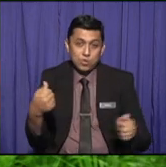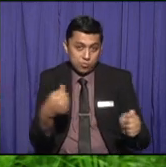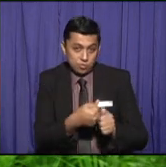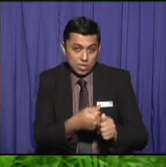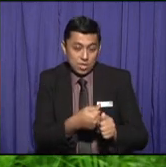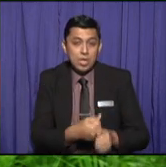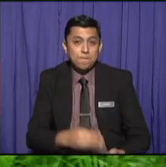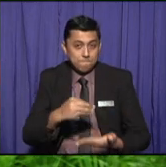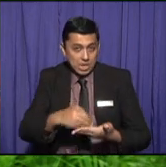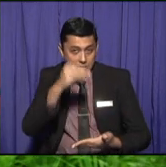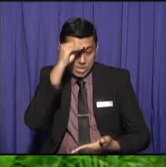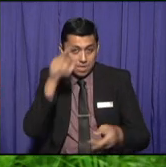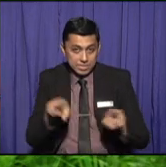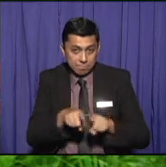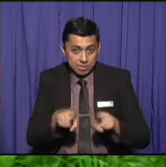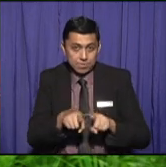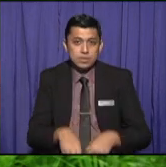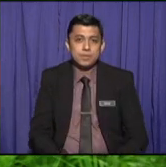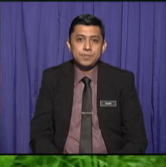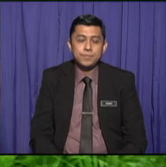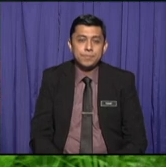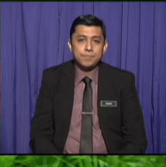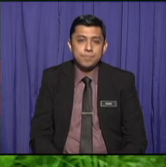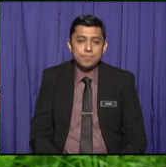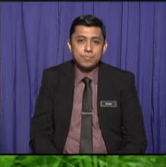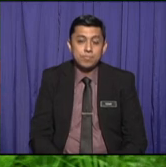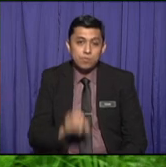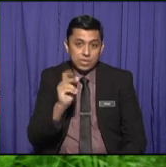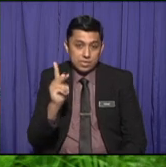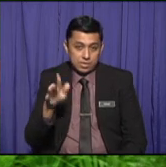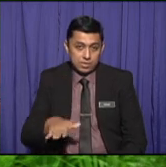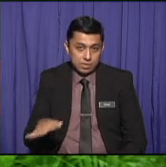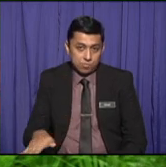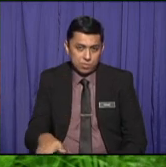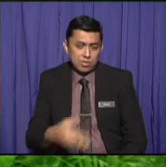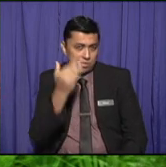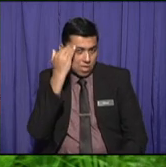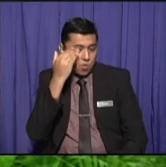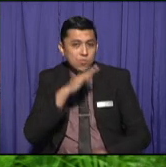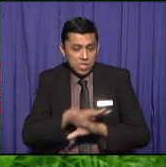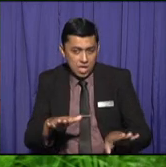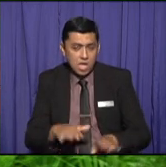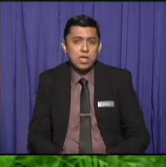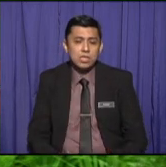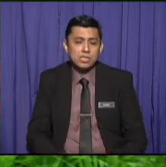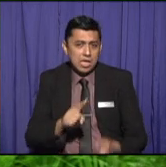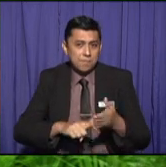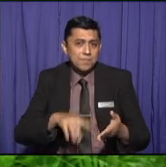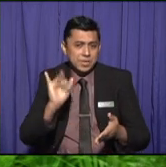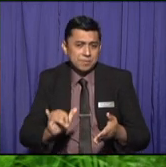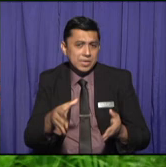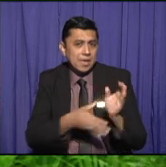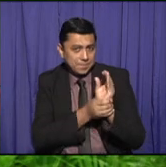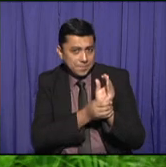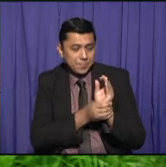sini, kita belajar bersama. Okey adik-adik, adik-adik nak tahu tak apa yang Kak Yuli pegang ni?